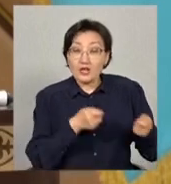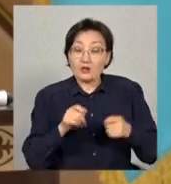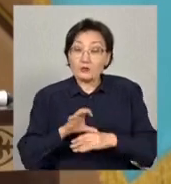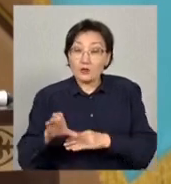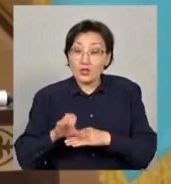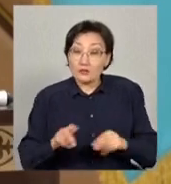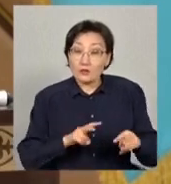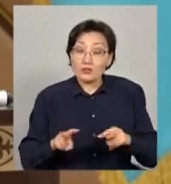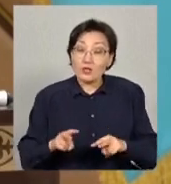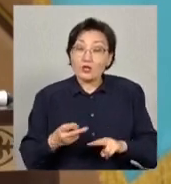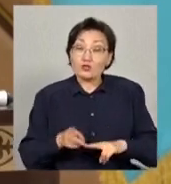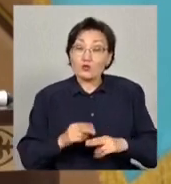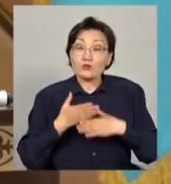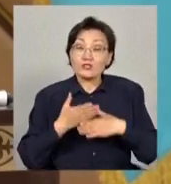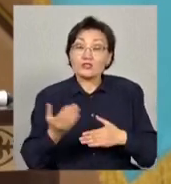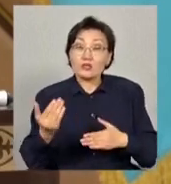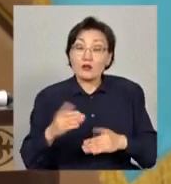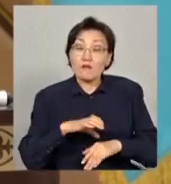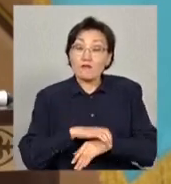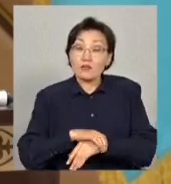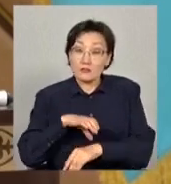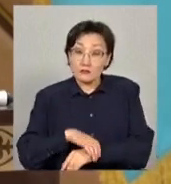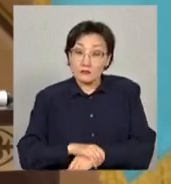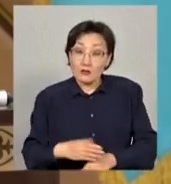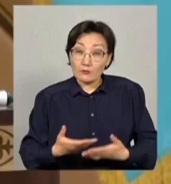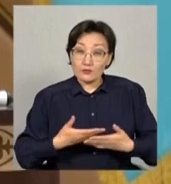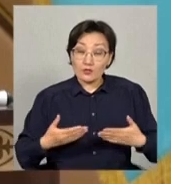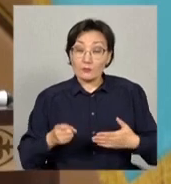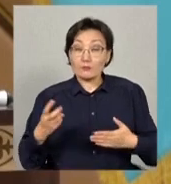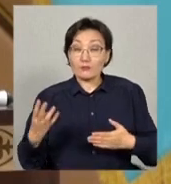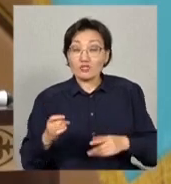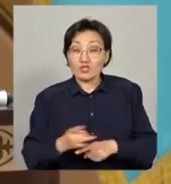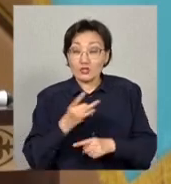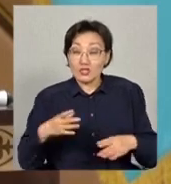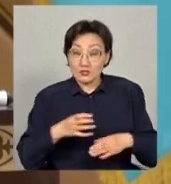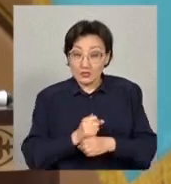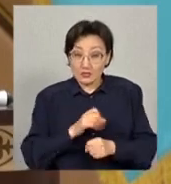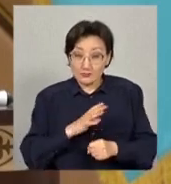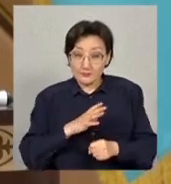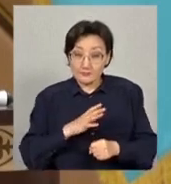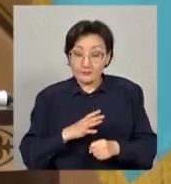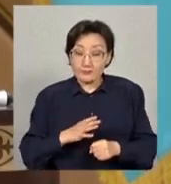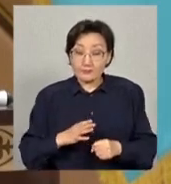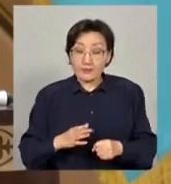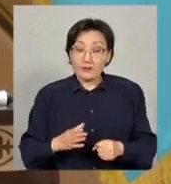үшін. Соның арқасында сіз айтқан жаңа фактілерді біз бірнеше есе қысқарттық. Яғни